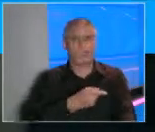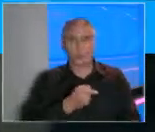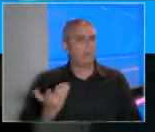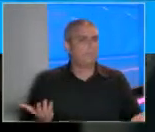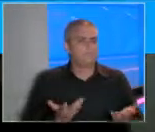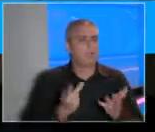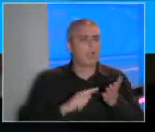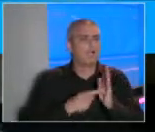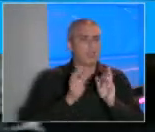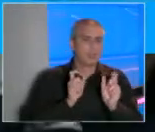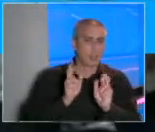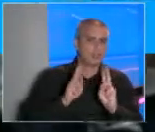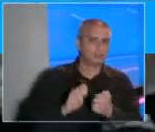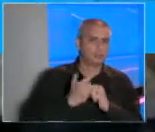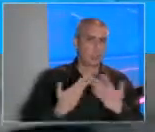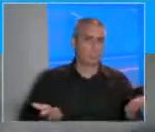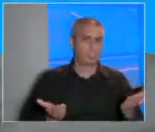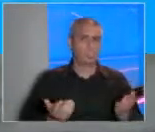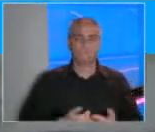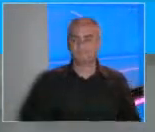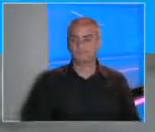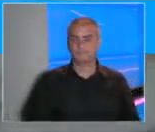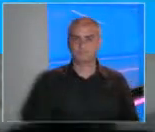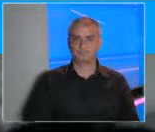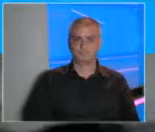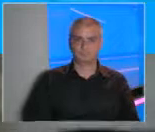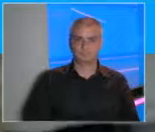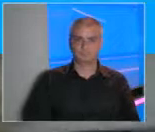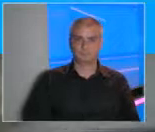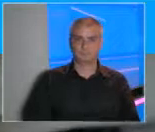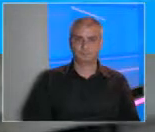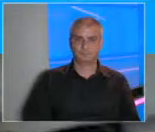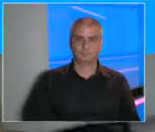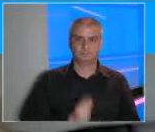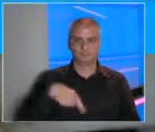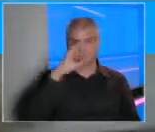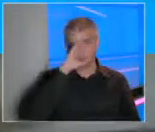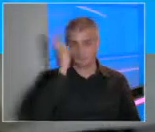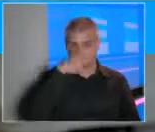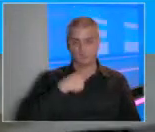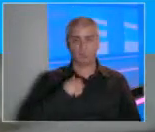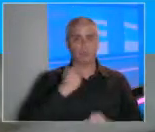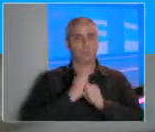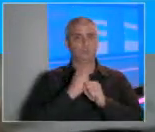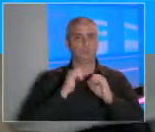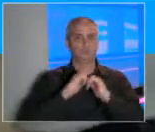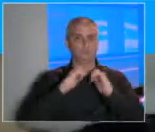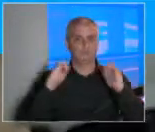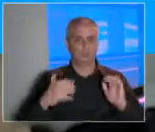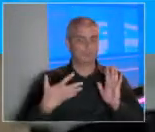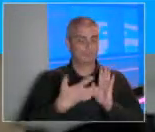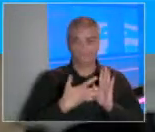הכוונה יש נוגדנים לאותם אנשים? תראה, יניר, כדי שהצופים יבינו, אנחנו עושים הפרדה בין